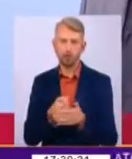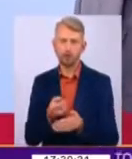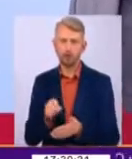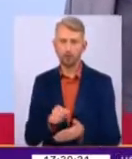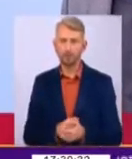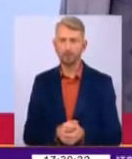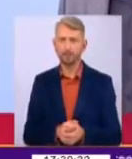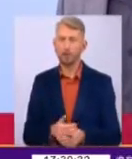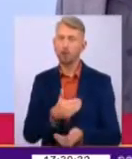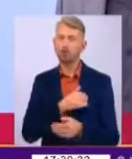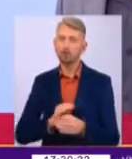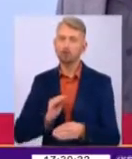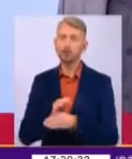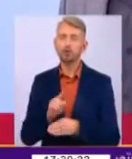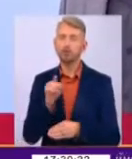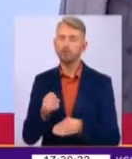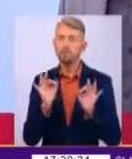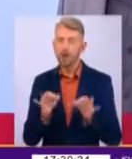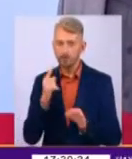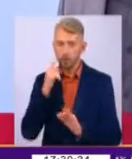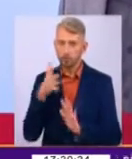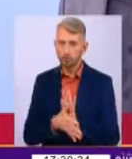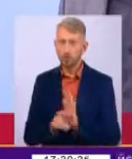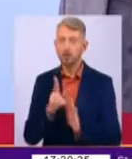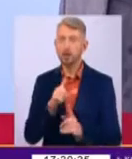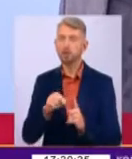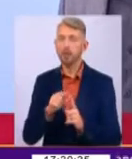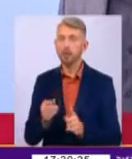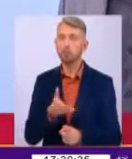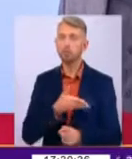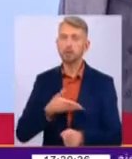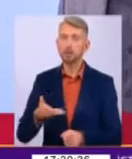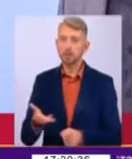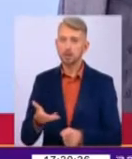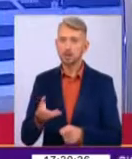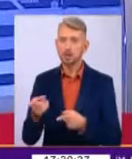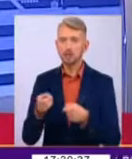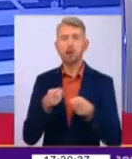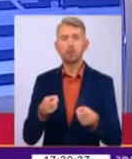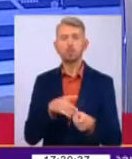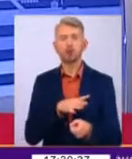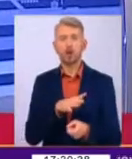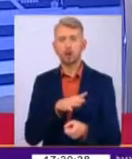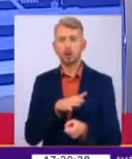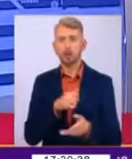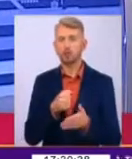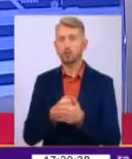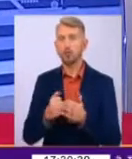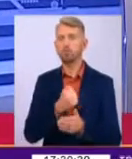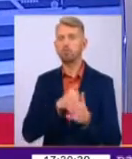Хотів би додати, може, щоб ви правильно зрозуміли, що, як правило, ми залучали до